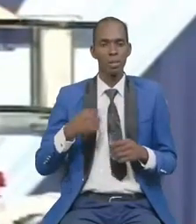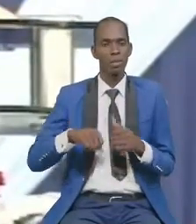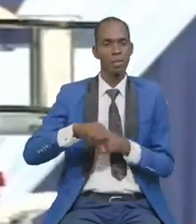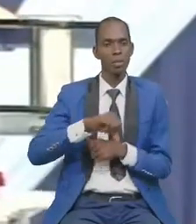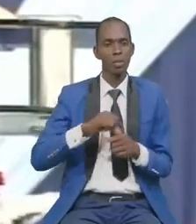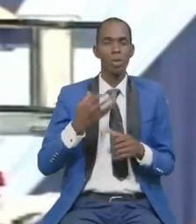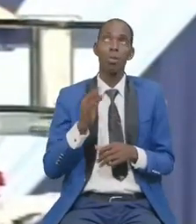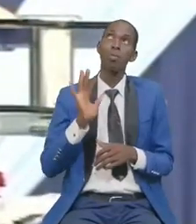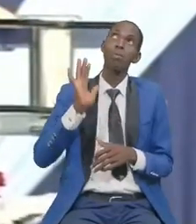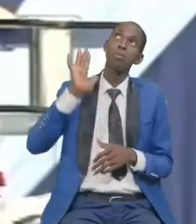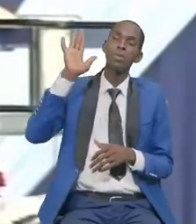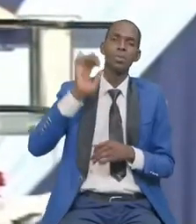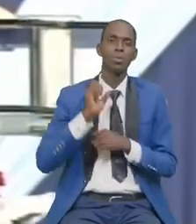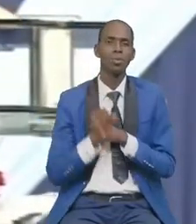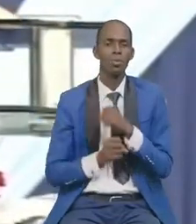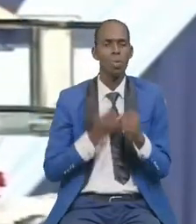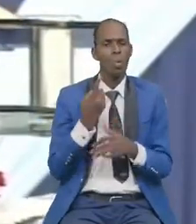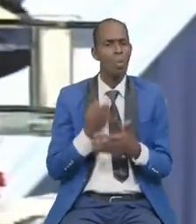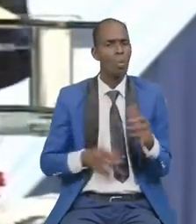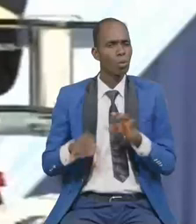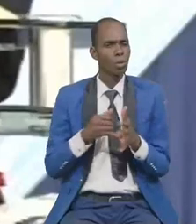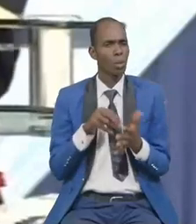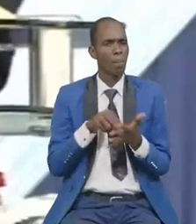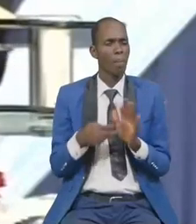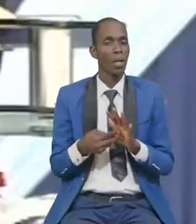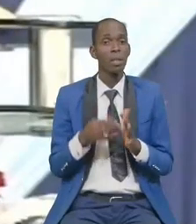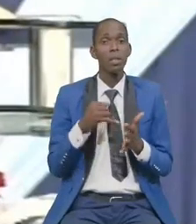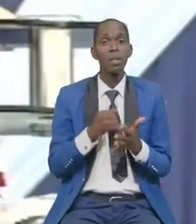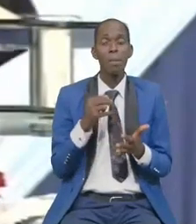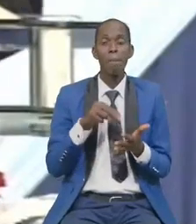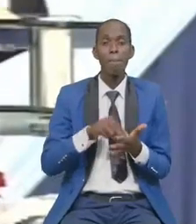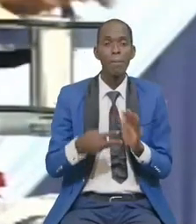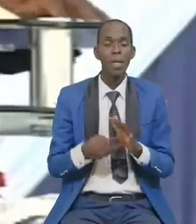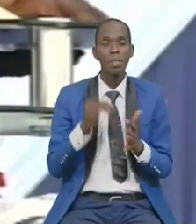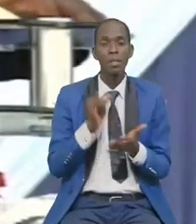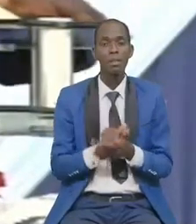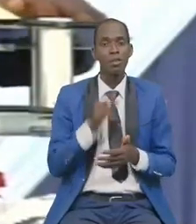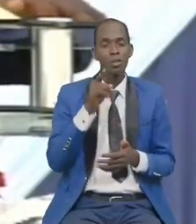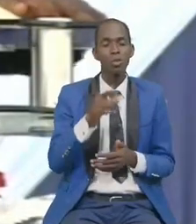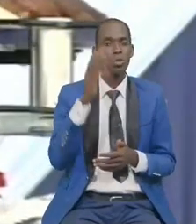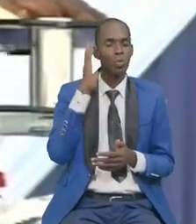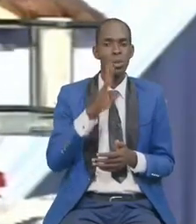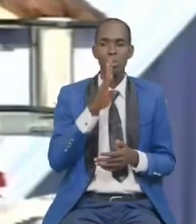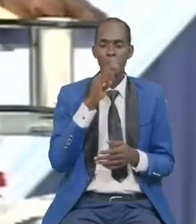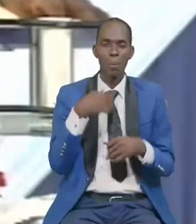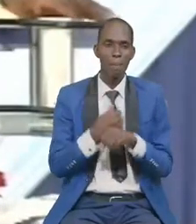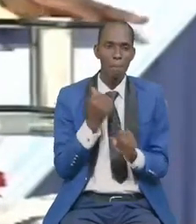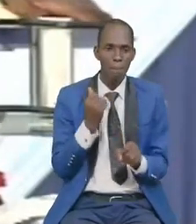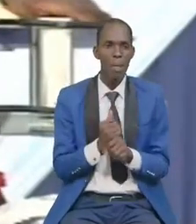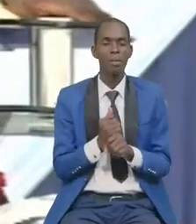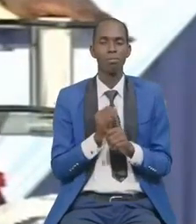souffrances. Ça veut dire quoi? Cela veut dire que tu seras rendu conforme à